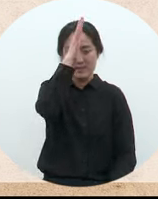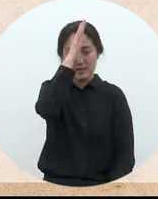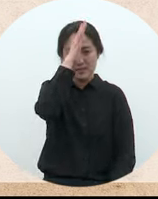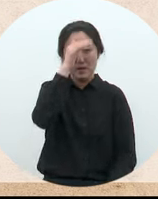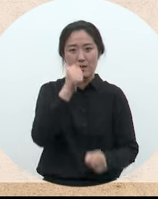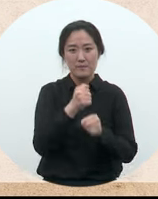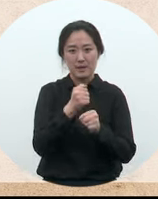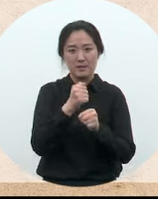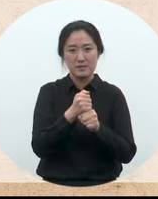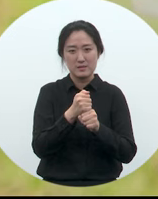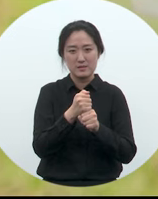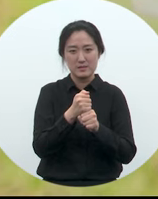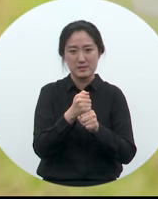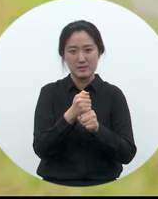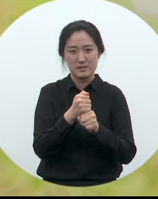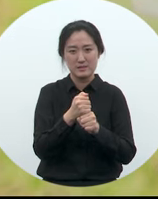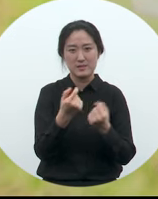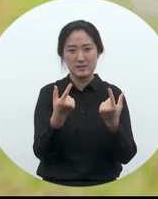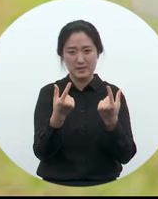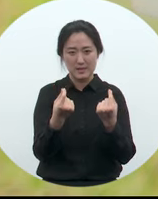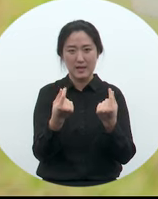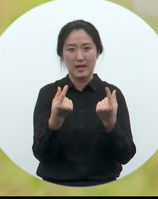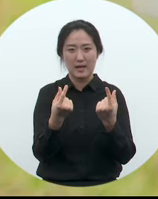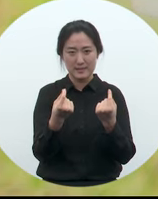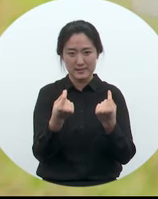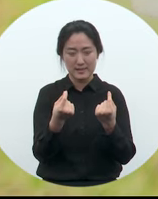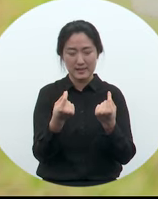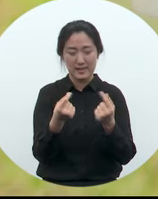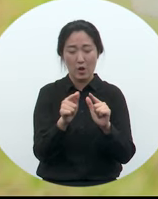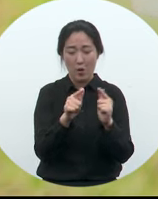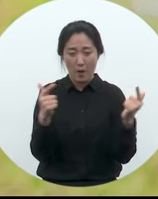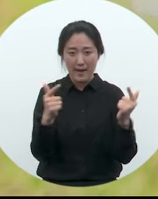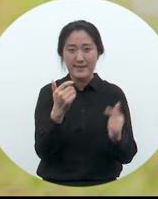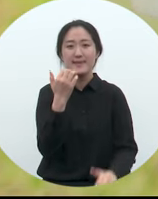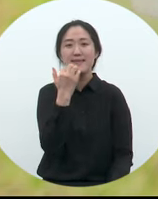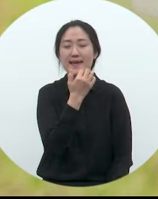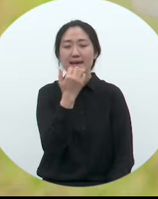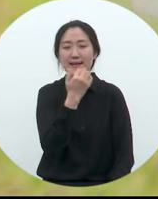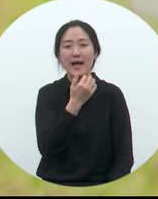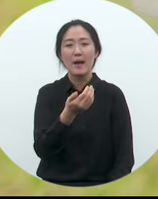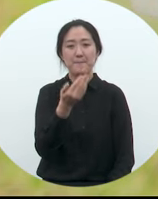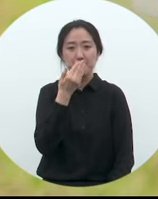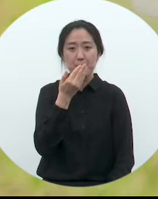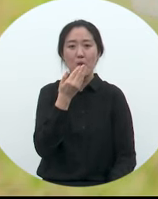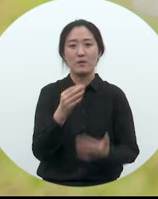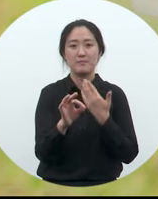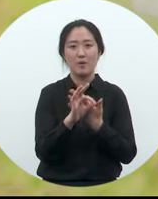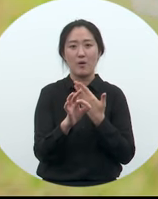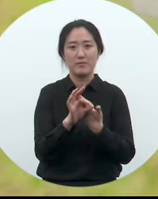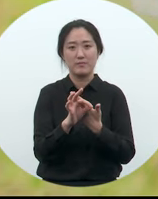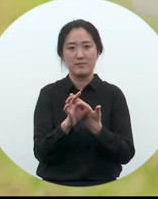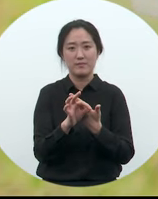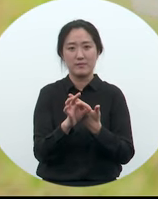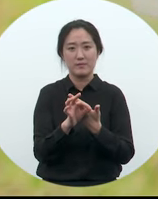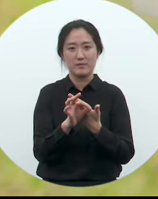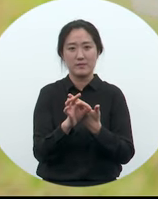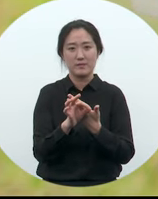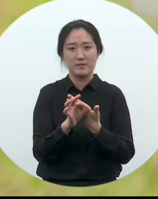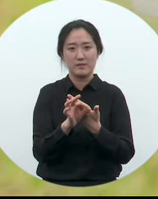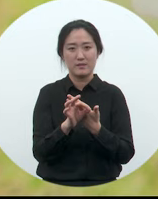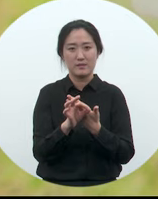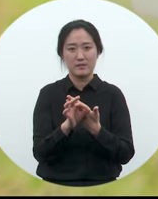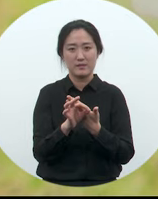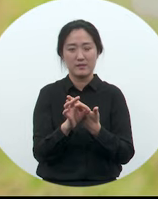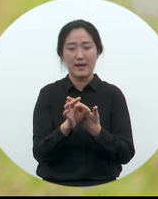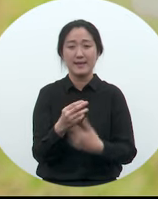몸에서 질병을 일으키는 무법자라고 얘기를 할 수가 있는데 이 다양한 색깔의 음식을 먹게 되면은